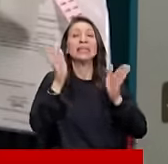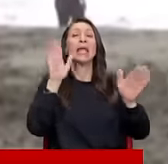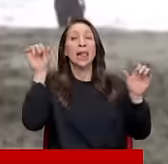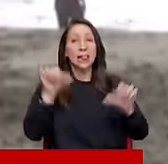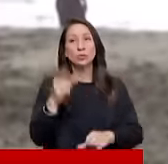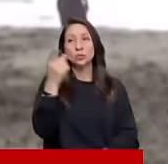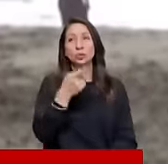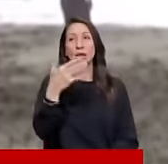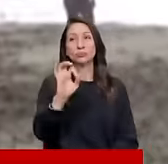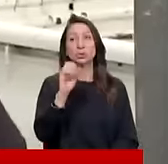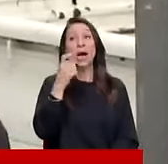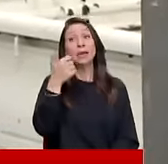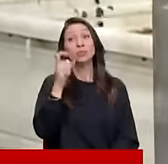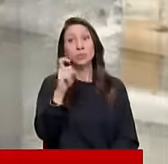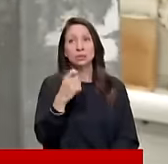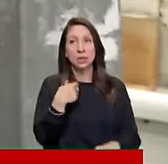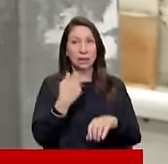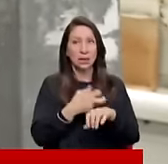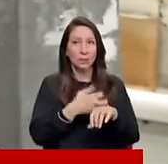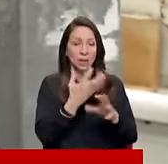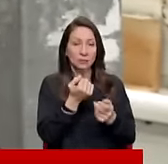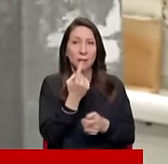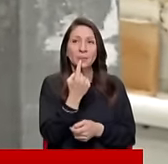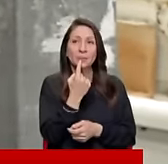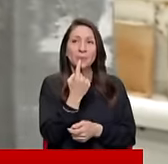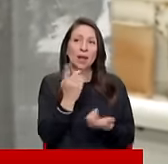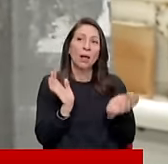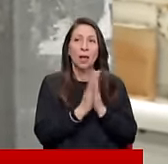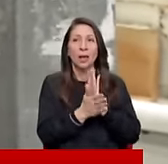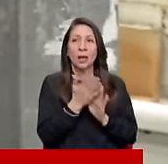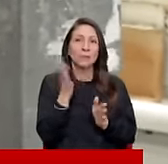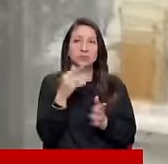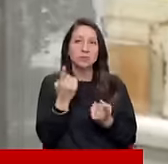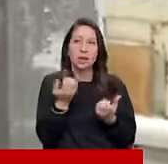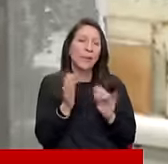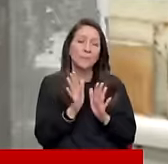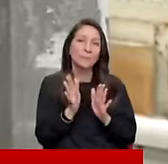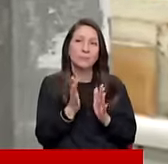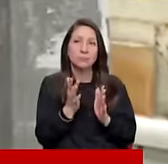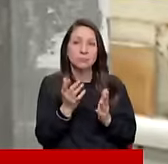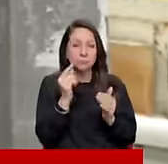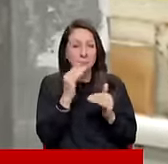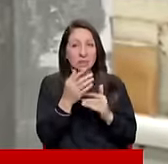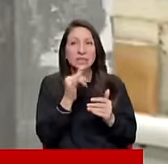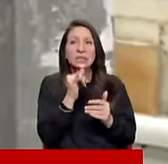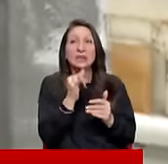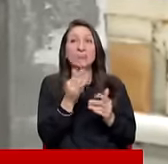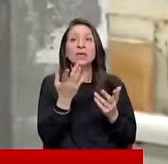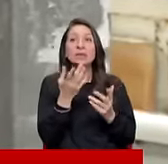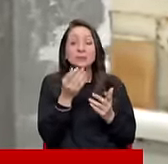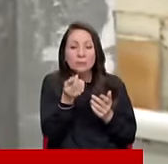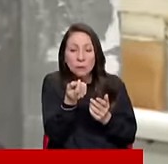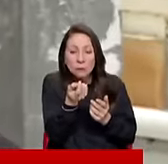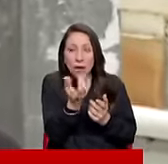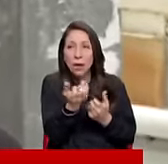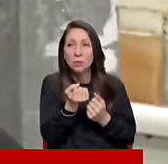ise %69. Kemik alırım yemeğe biraz lezzet katsın diye. Başka bir şey almam. Ya artık millet gramından alıyor ya.